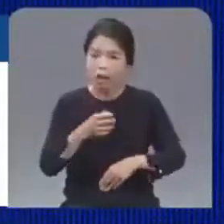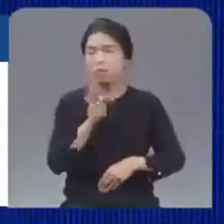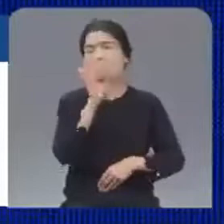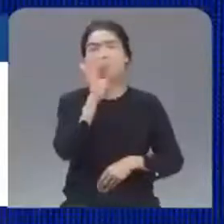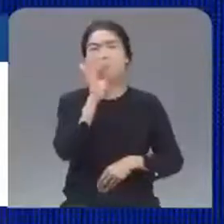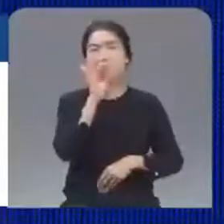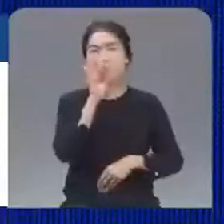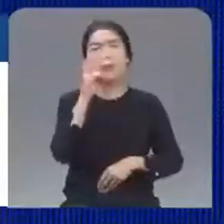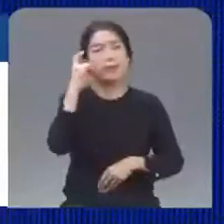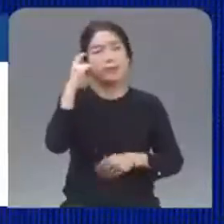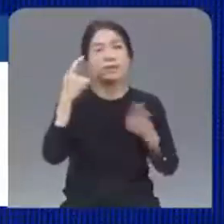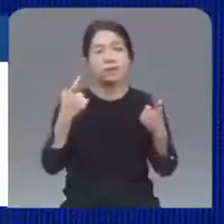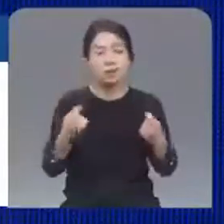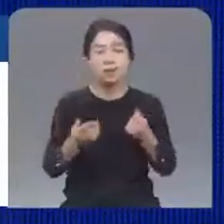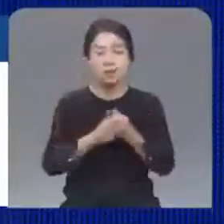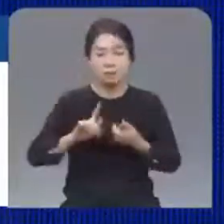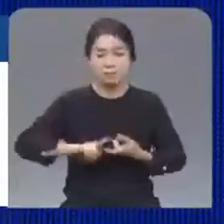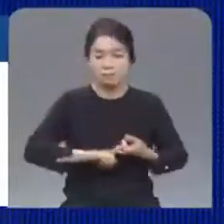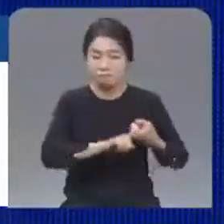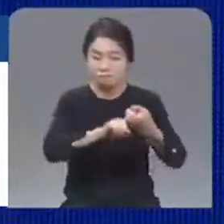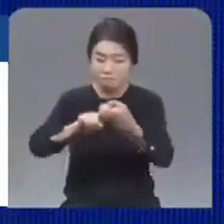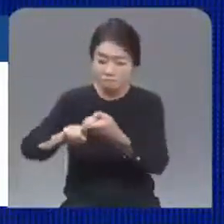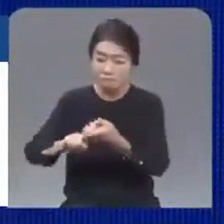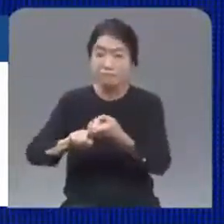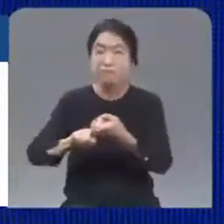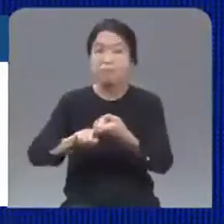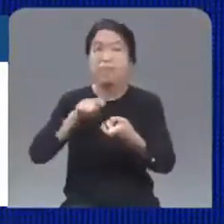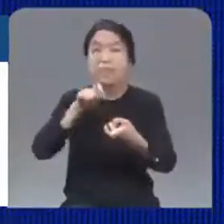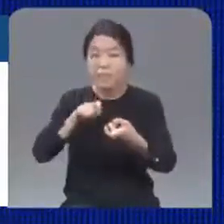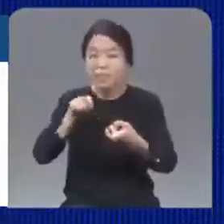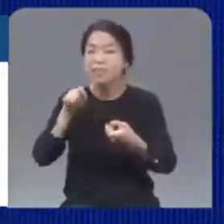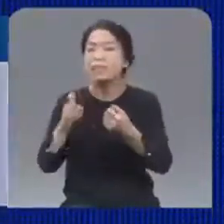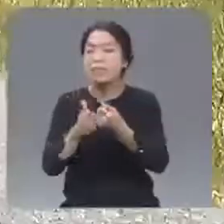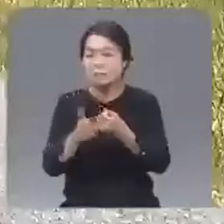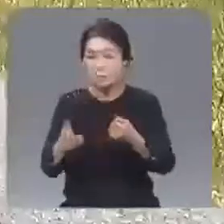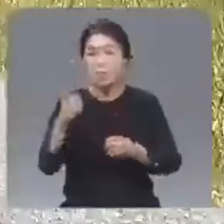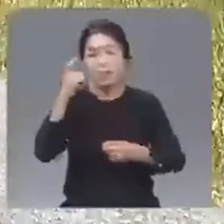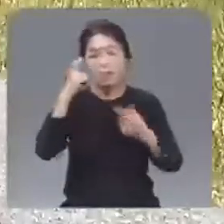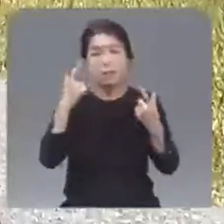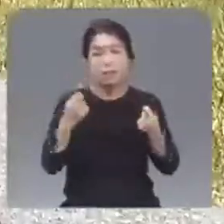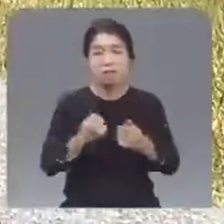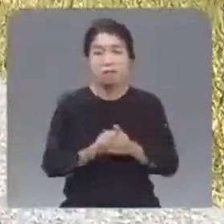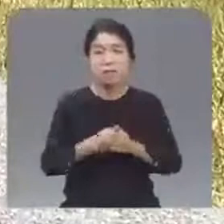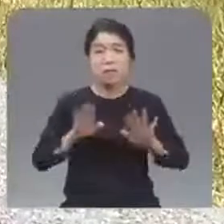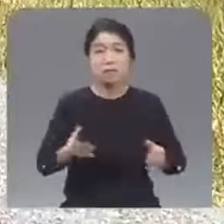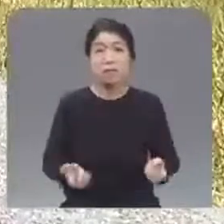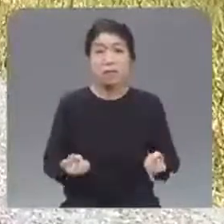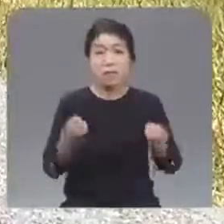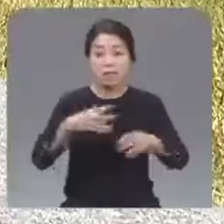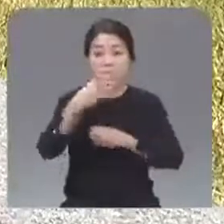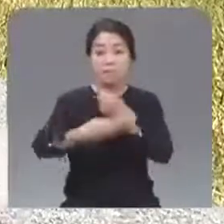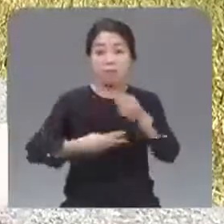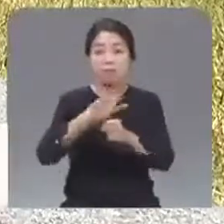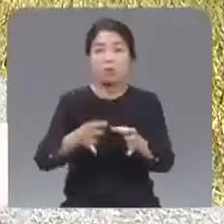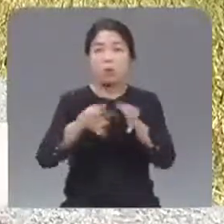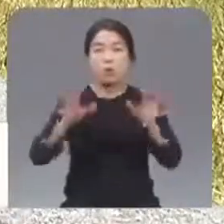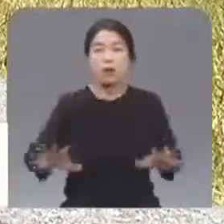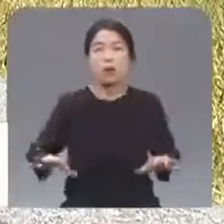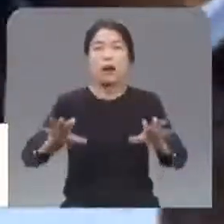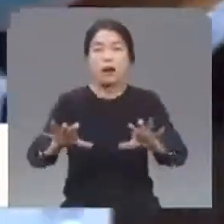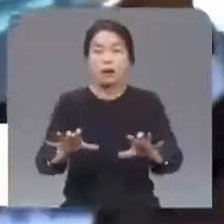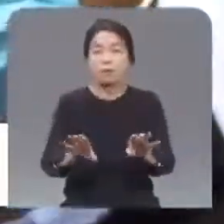생각합니다 연대해야 될 이유가 바로 그것이라고 생각하고 이번 행사는 3년 만에 대면으로